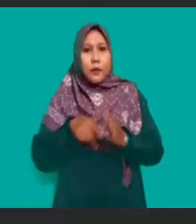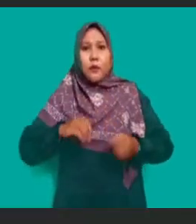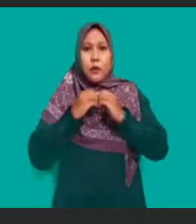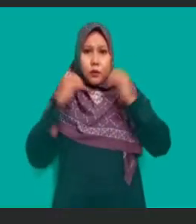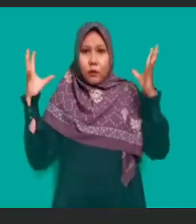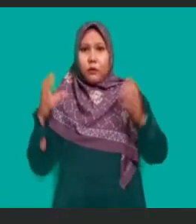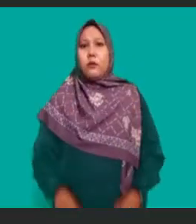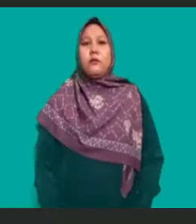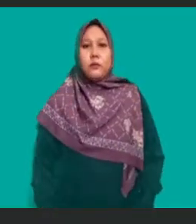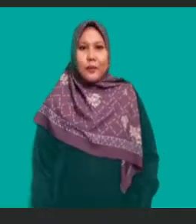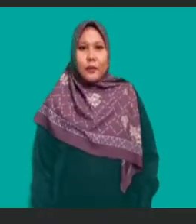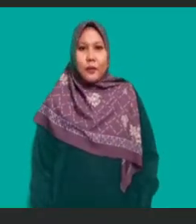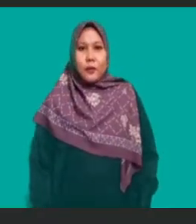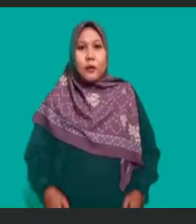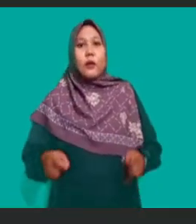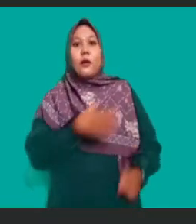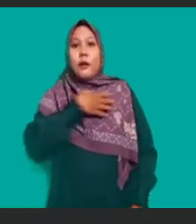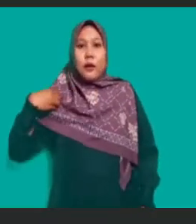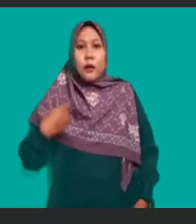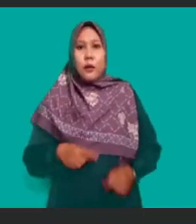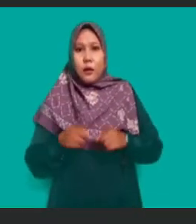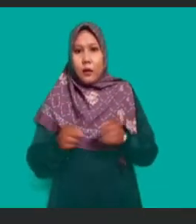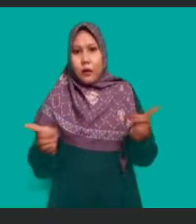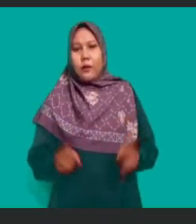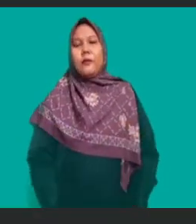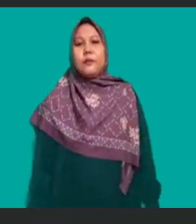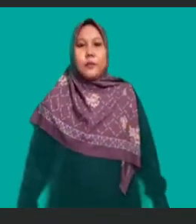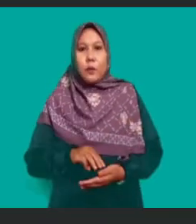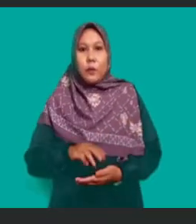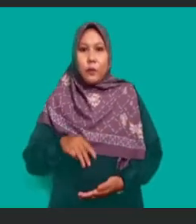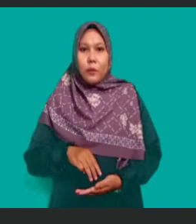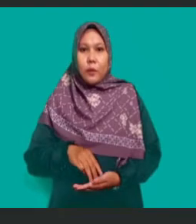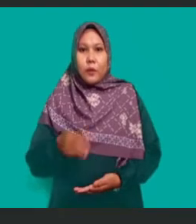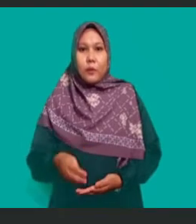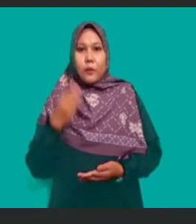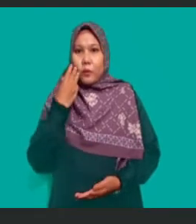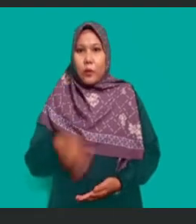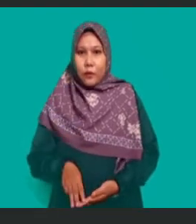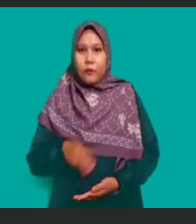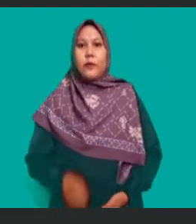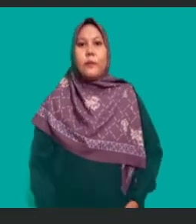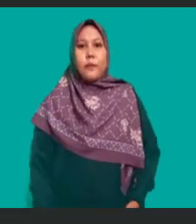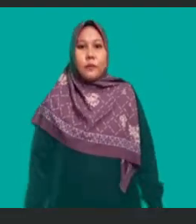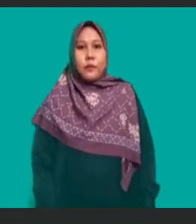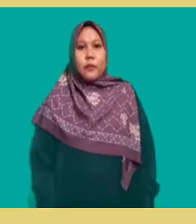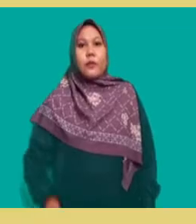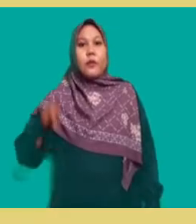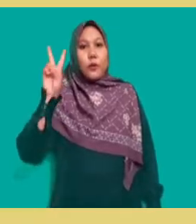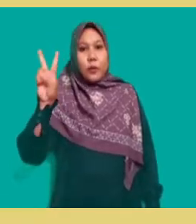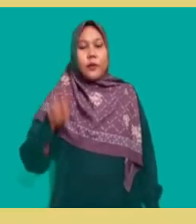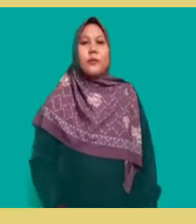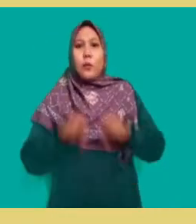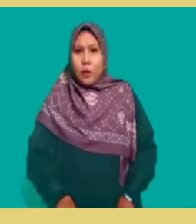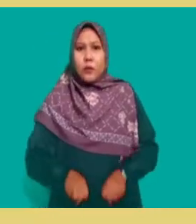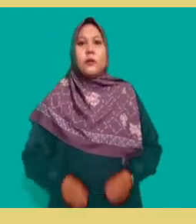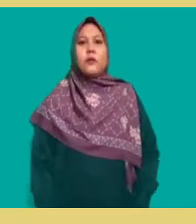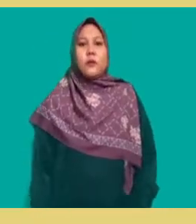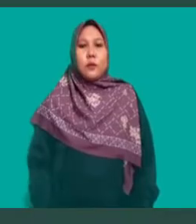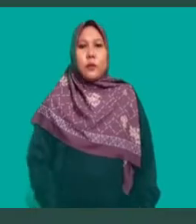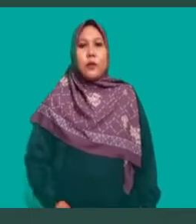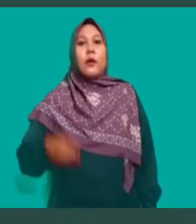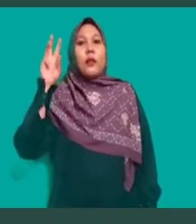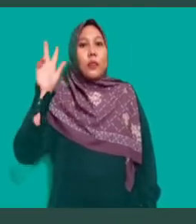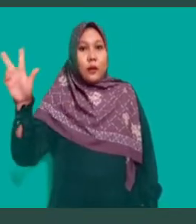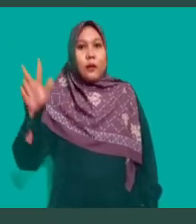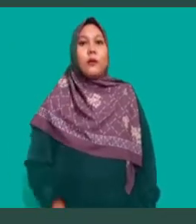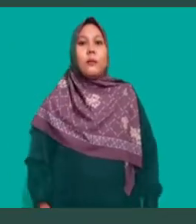hak asuh anak, izin poligami, dan lain-lain. Yang kedua, perkara waris. Ketiga,